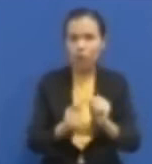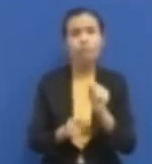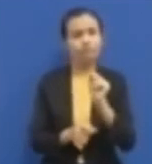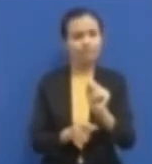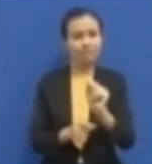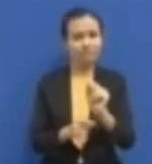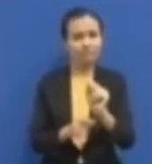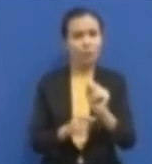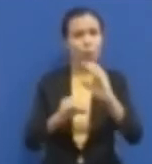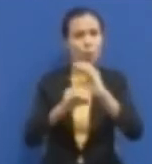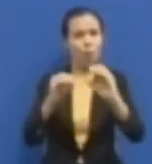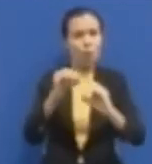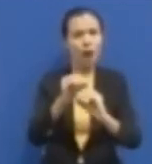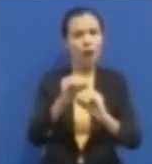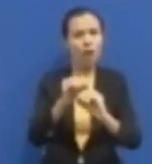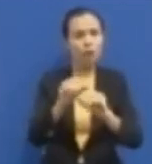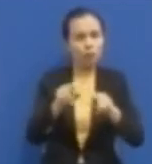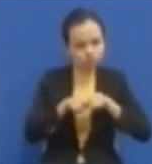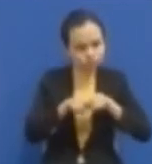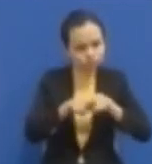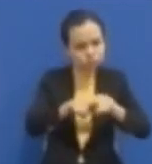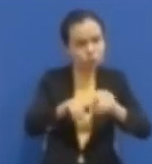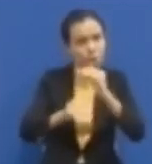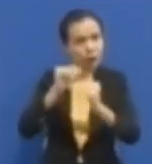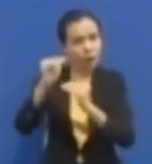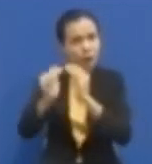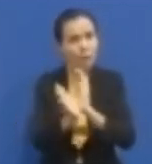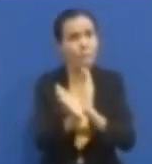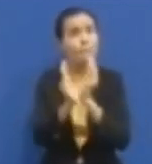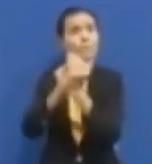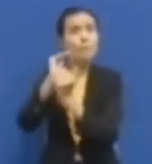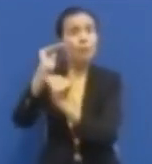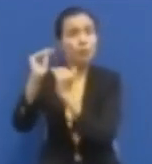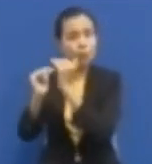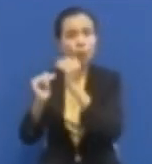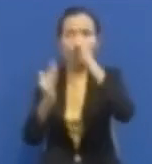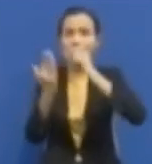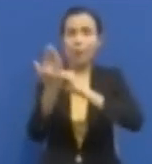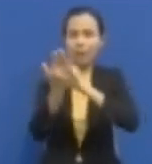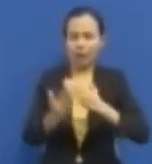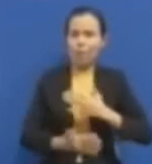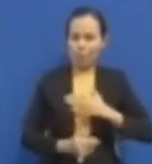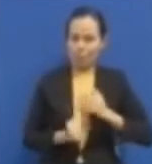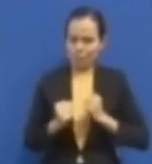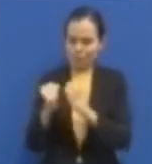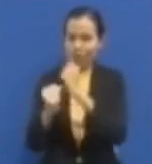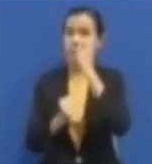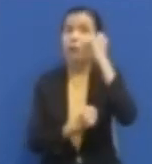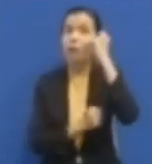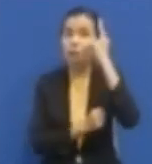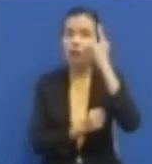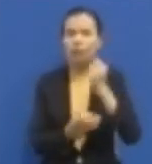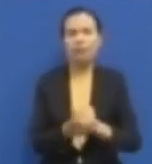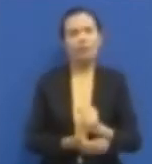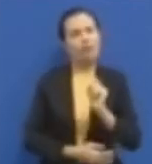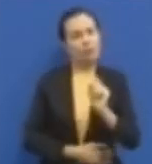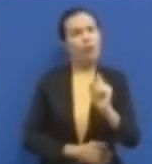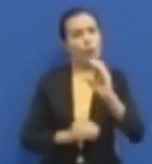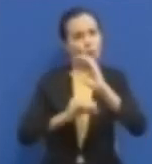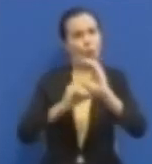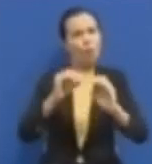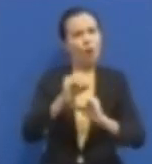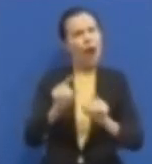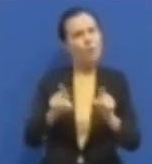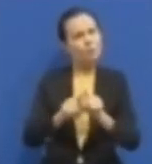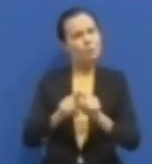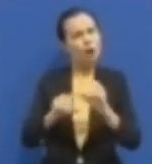กต์นี้จะเป็นตัวขับเคลื่อนการปฏิรูปอันนี้เป็นความเข้าใจที่ผมพยายามจะเข้าใจนะครับเพราะฉะนั้นเราน่าจะทำโครงการแบบนี้สัก